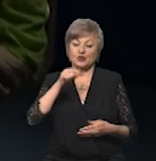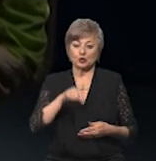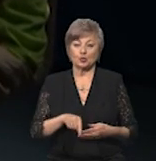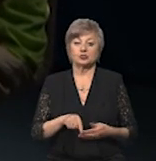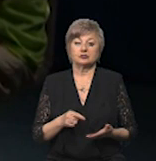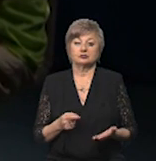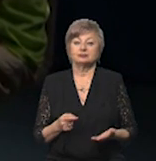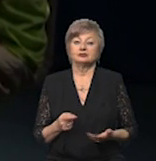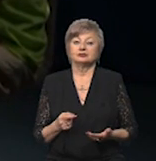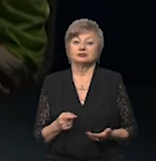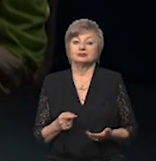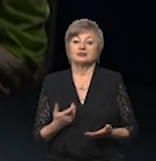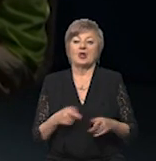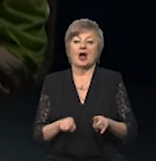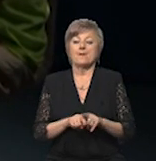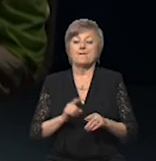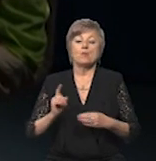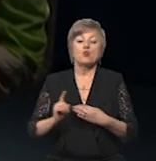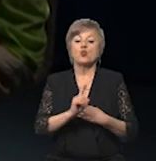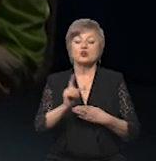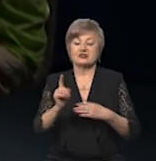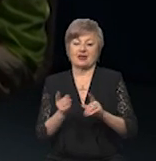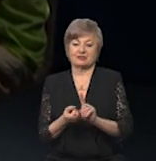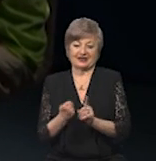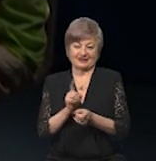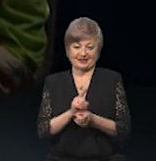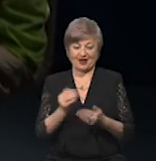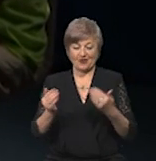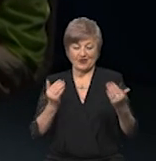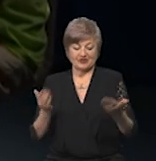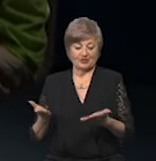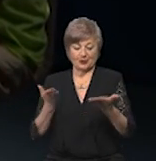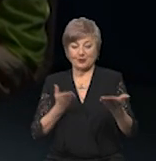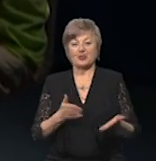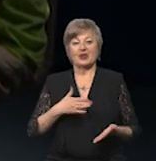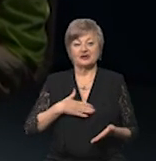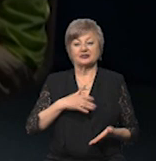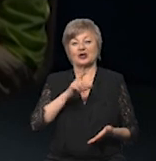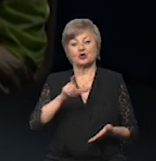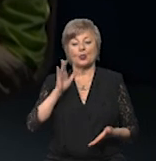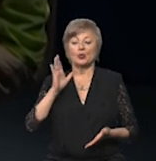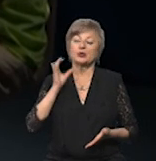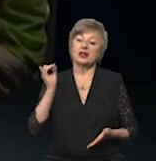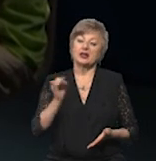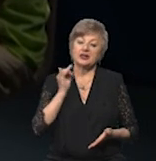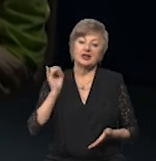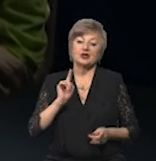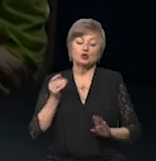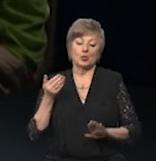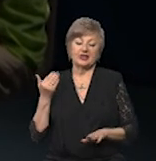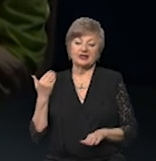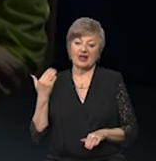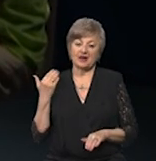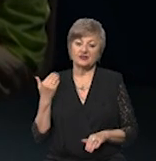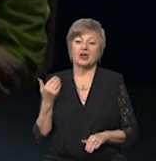на музей, на виставку перетворили. І нашим глядачам, я думаю, буде цікаво, що нещодавно